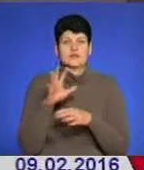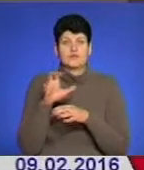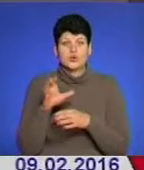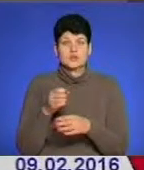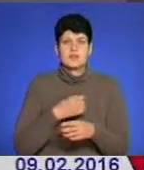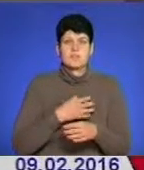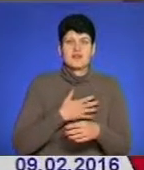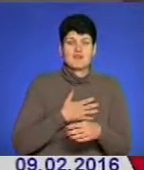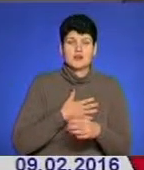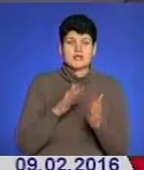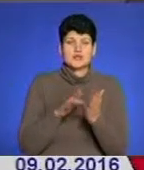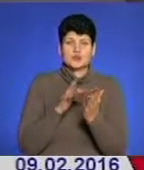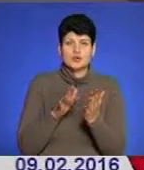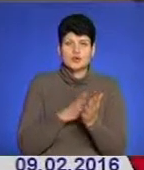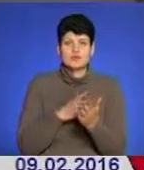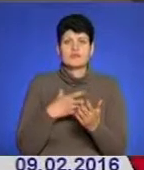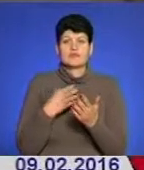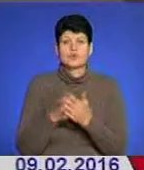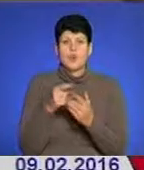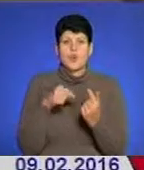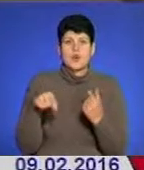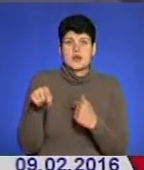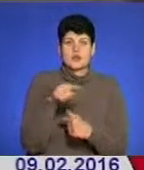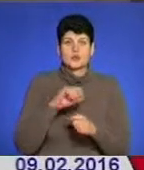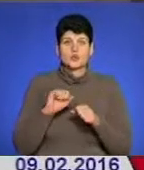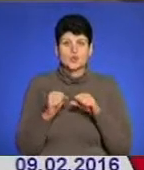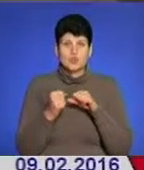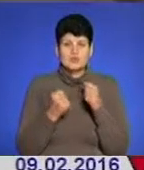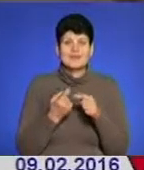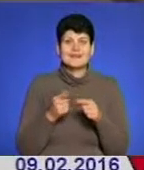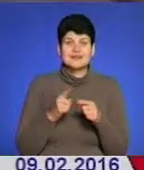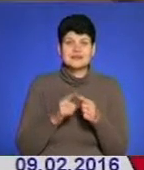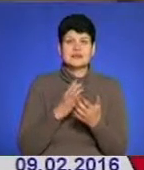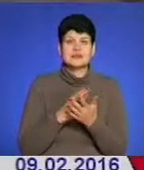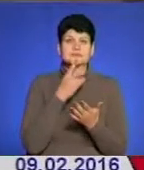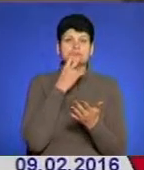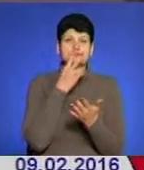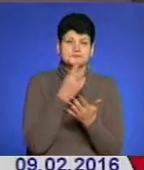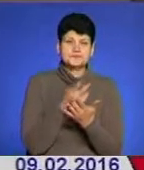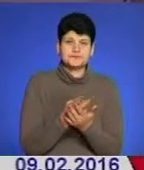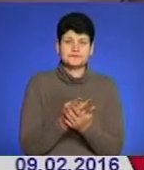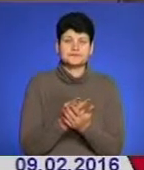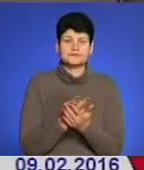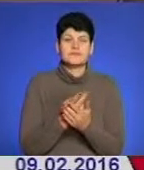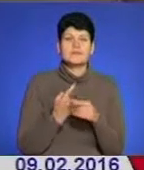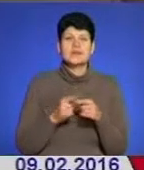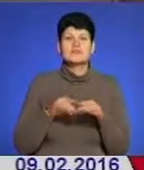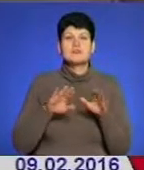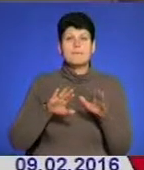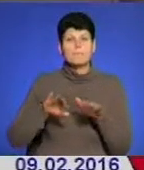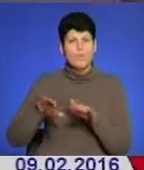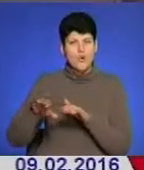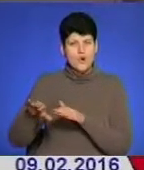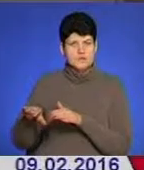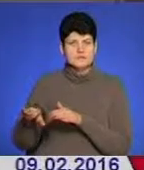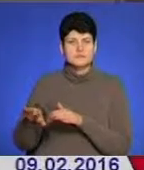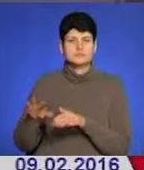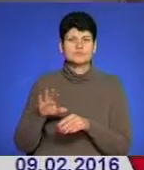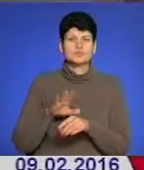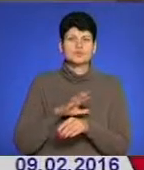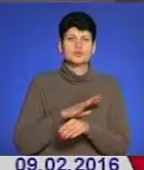приватних сторінках, власне, в колі друзів. Але все-таки це є оприлюднення, це висвітлення. Це вже потім було, по